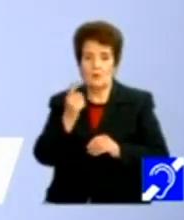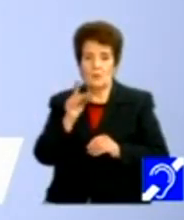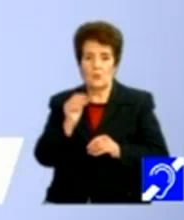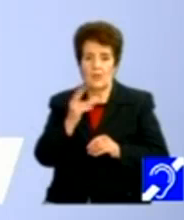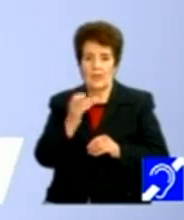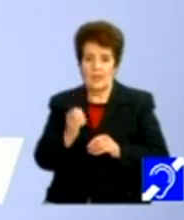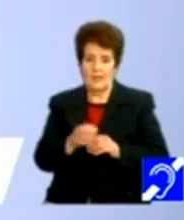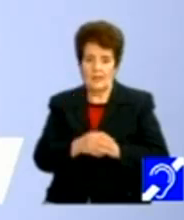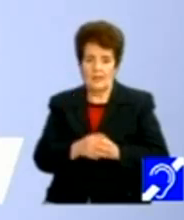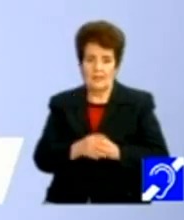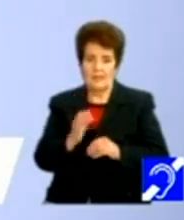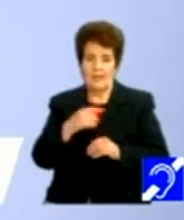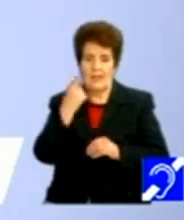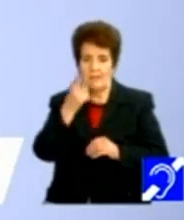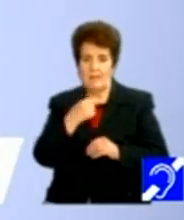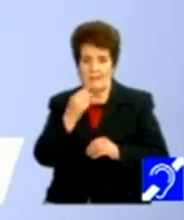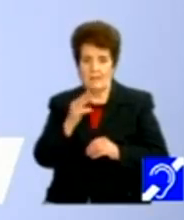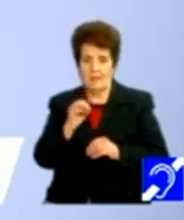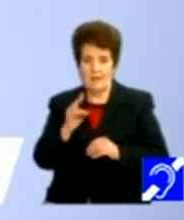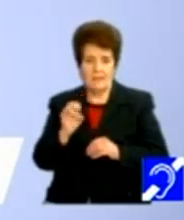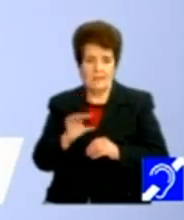de identitate, FSB.